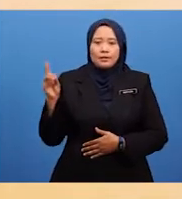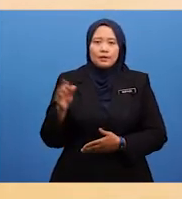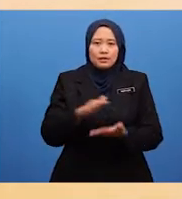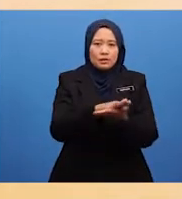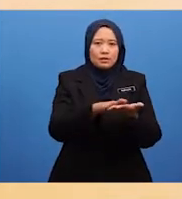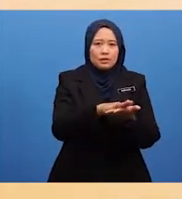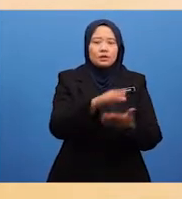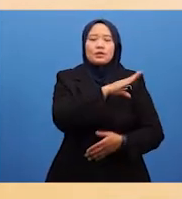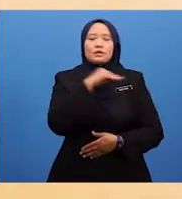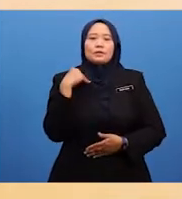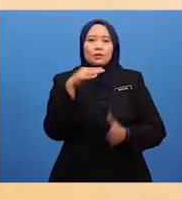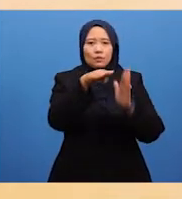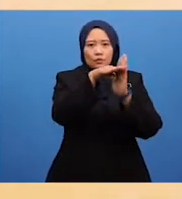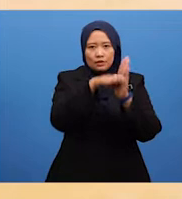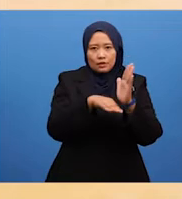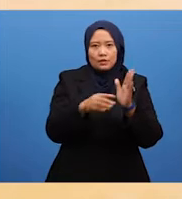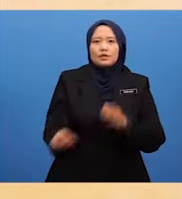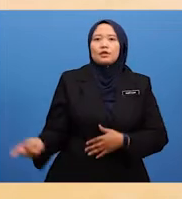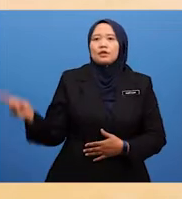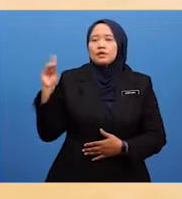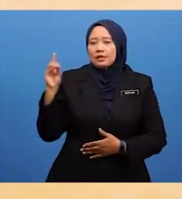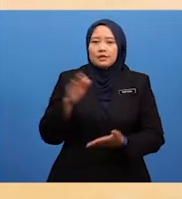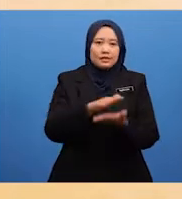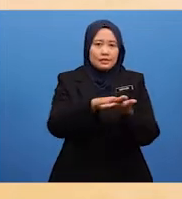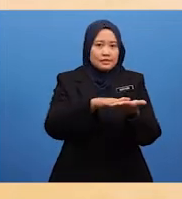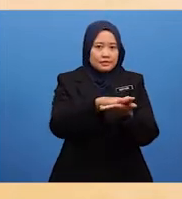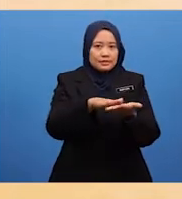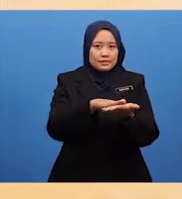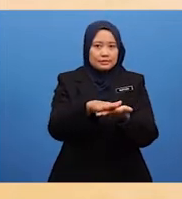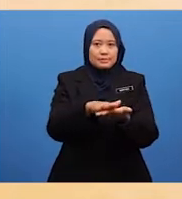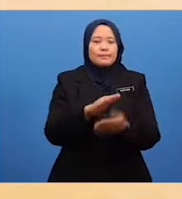dan mengurangkan daya geseran.